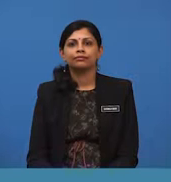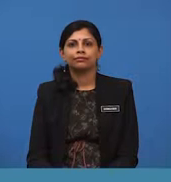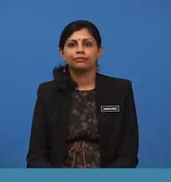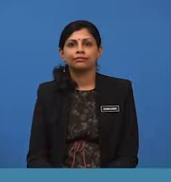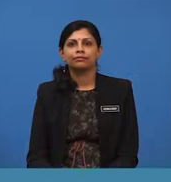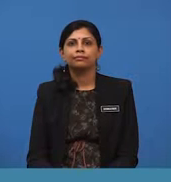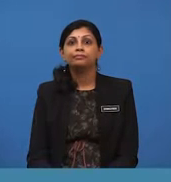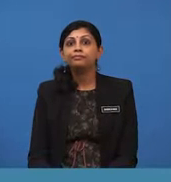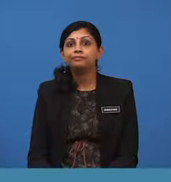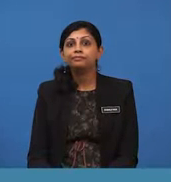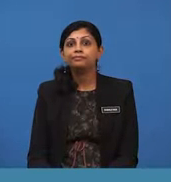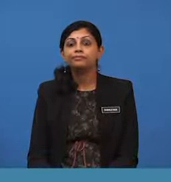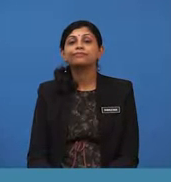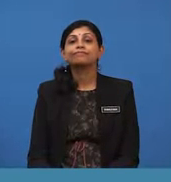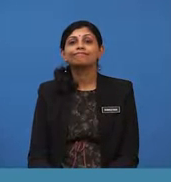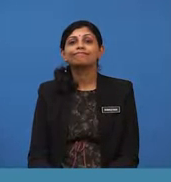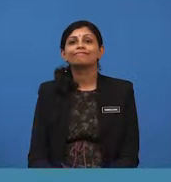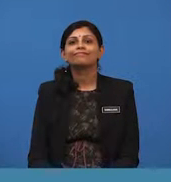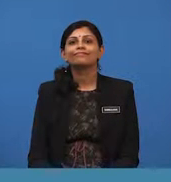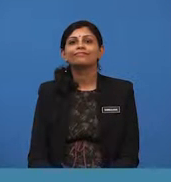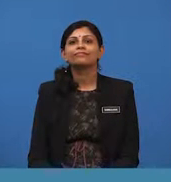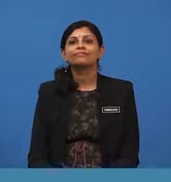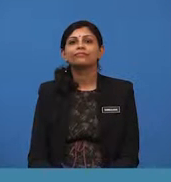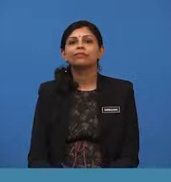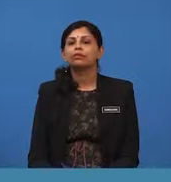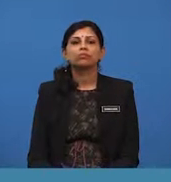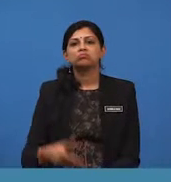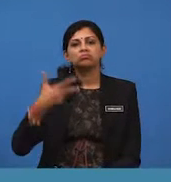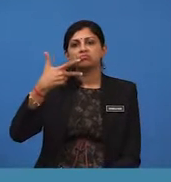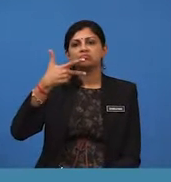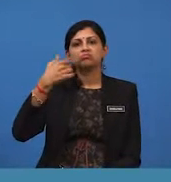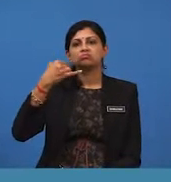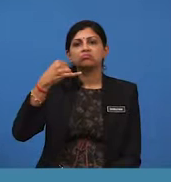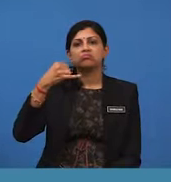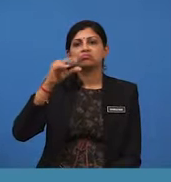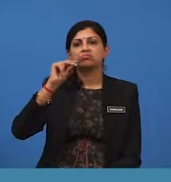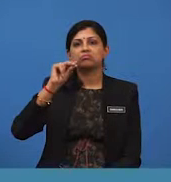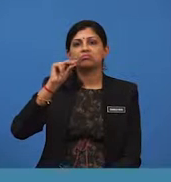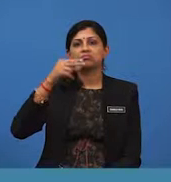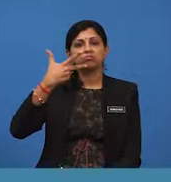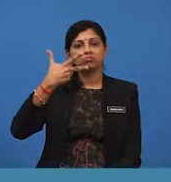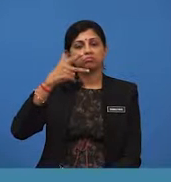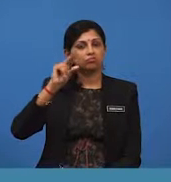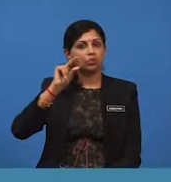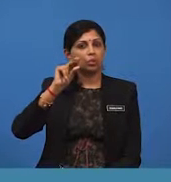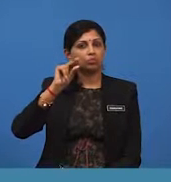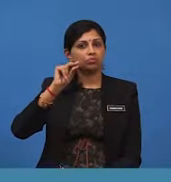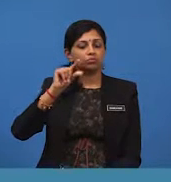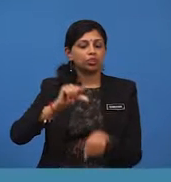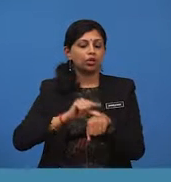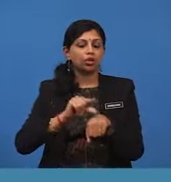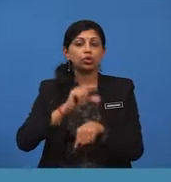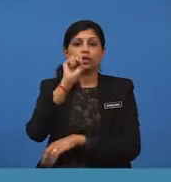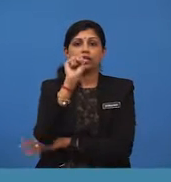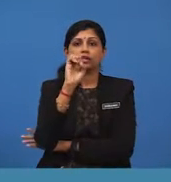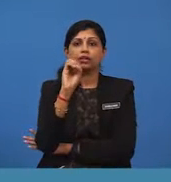Ya, tepat sekali murid-murid. Petua tangan kanan Fleming tidak boleh digunakan untuk menentukan arah arus aruhan